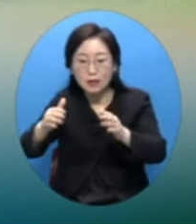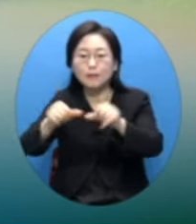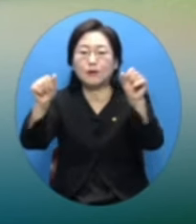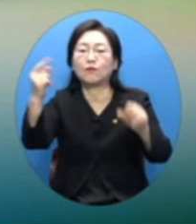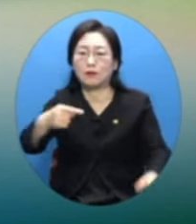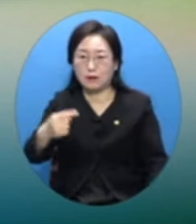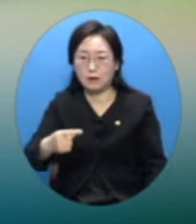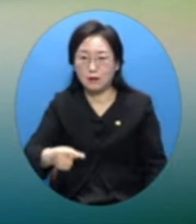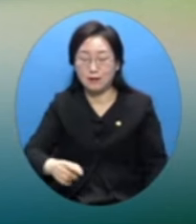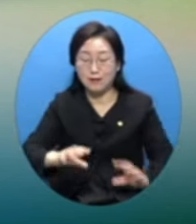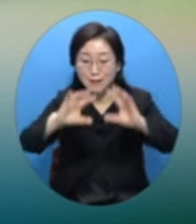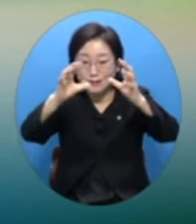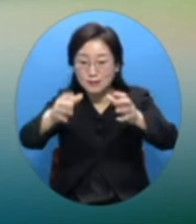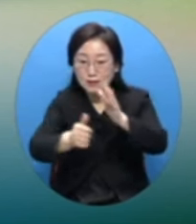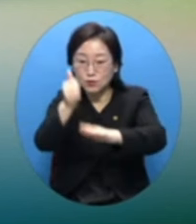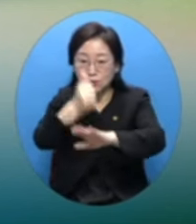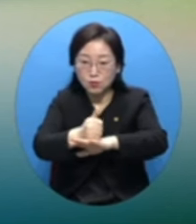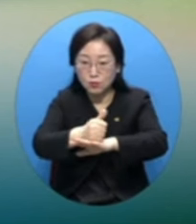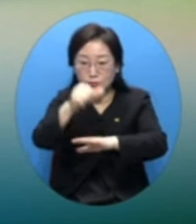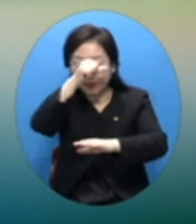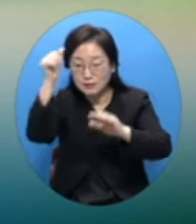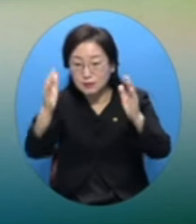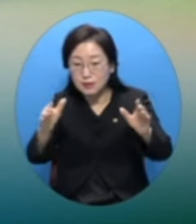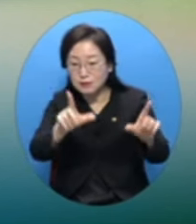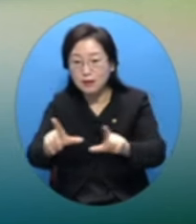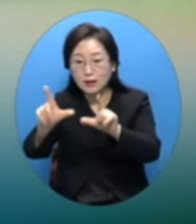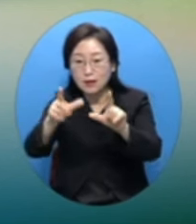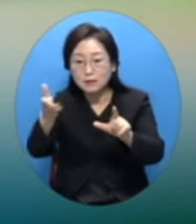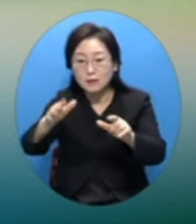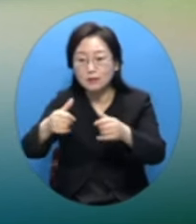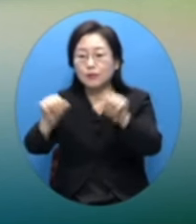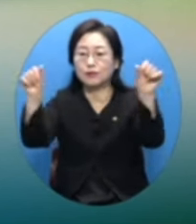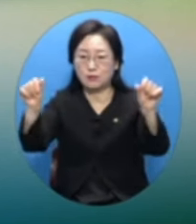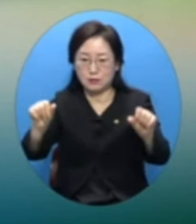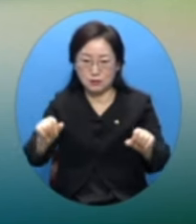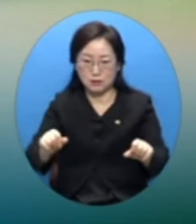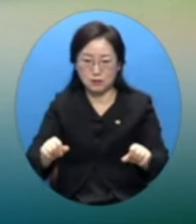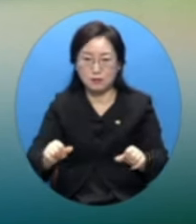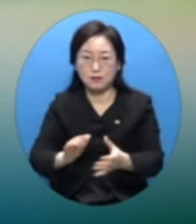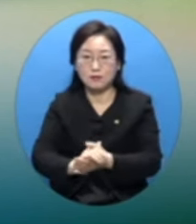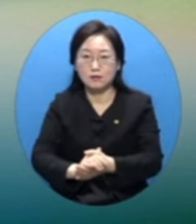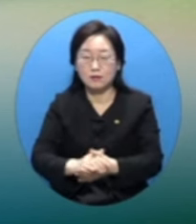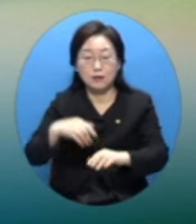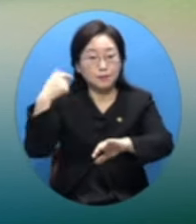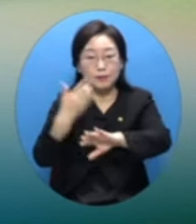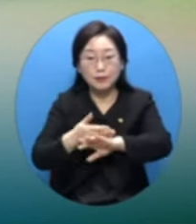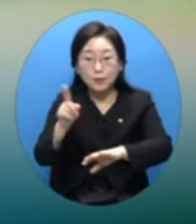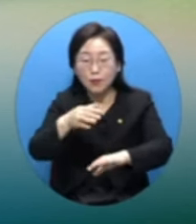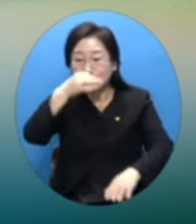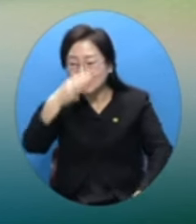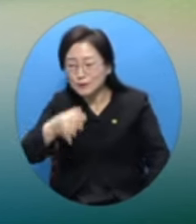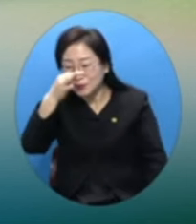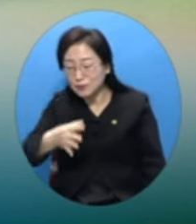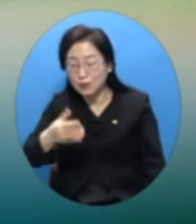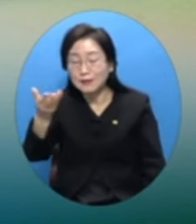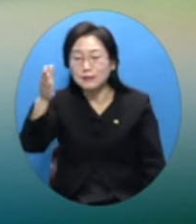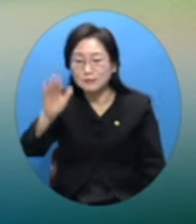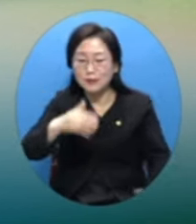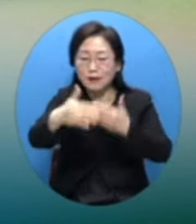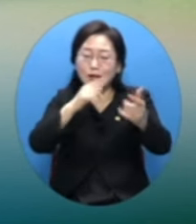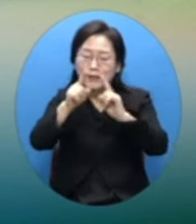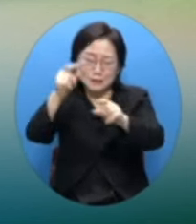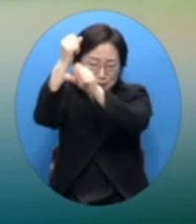땅에서 아무리 성공한 인생을 살았다 하더라도 부서짐이 된다. 반대로 힘든 삶이었을지라도 말씀을